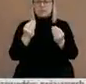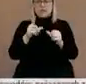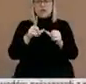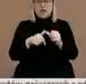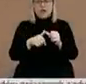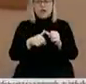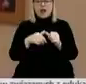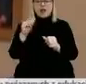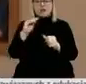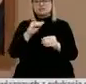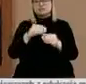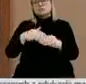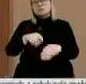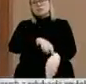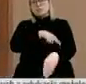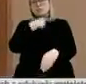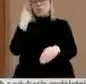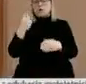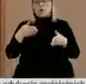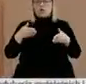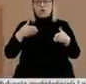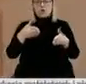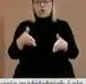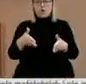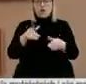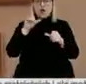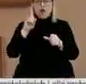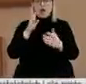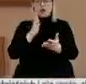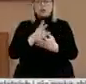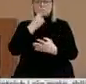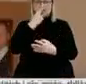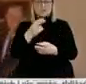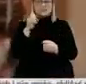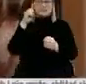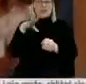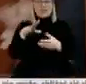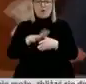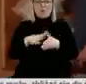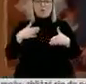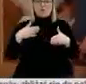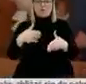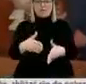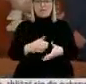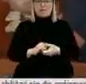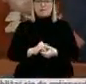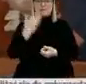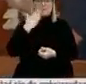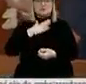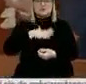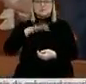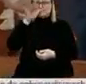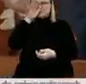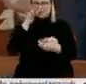daleka droga przed nami, ale już widać światełko w tunelu. Bardzo lubi się psocić w tym